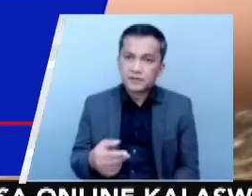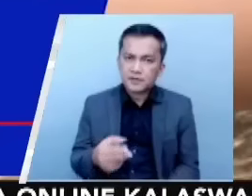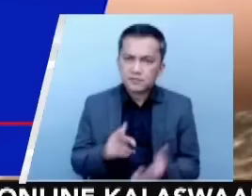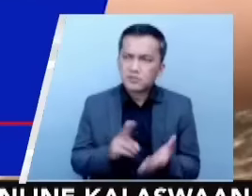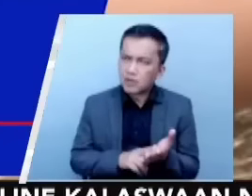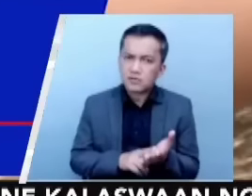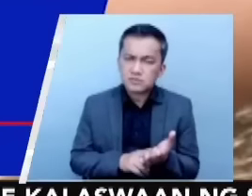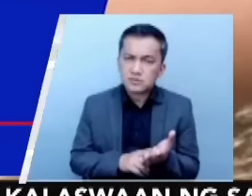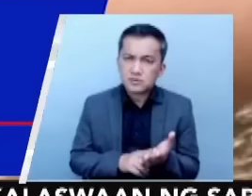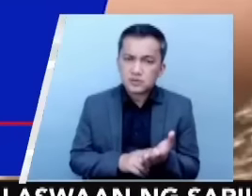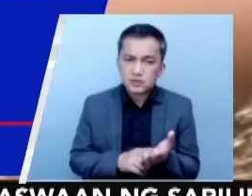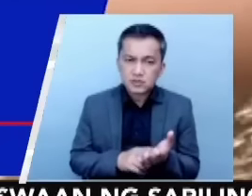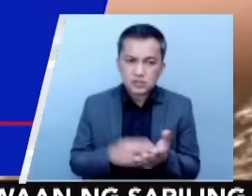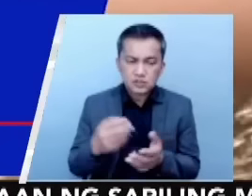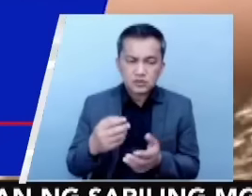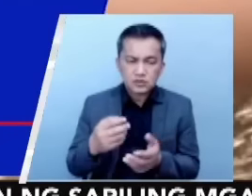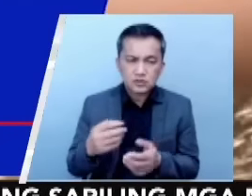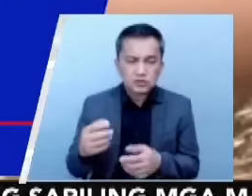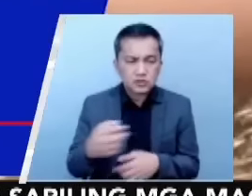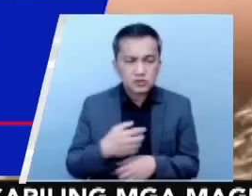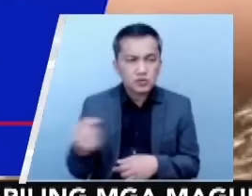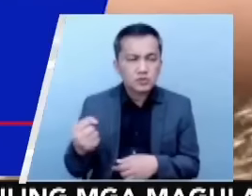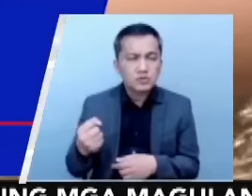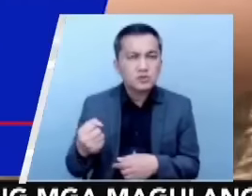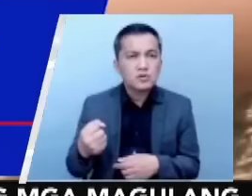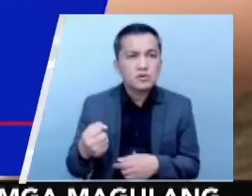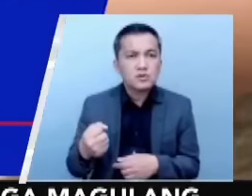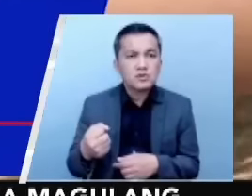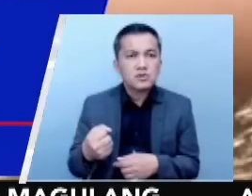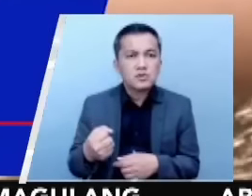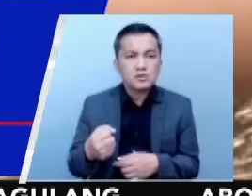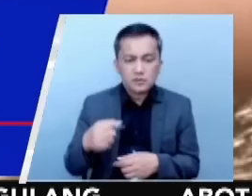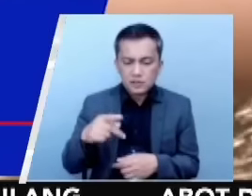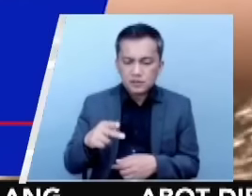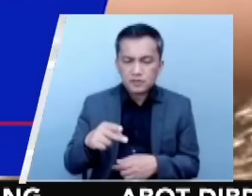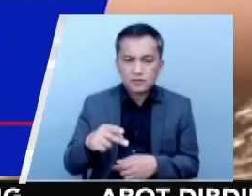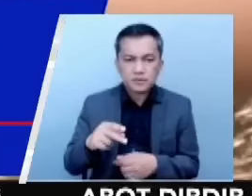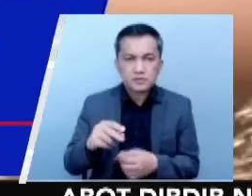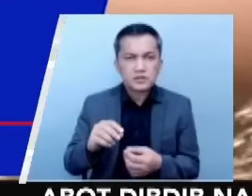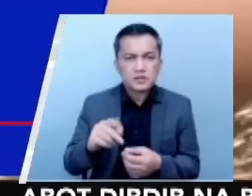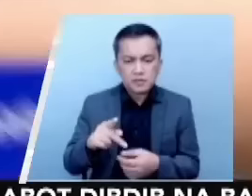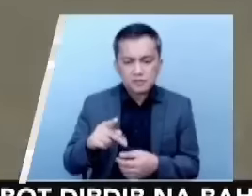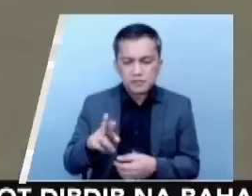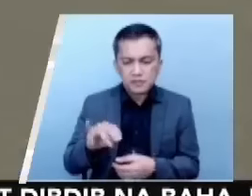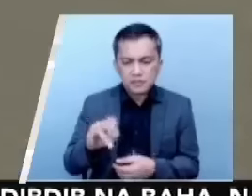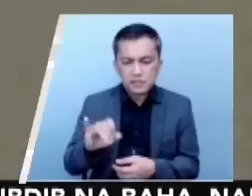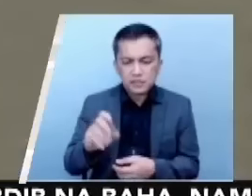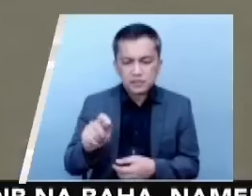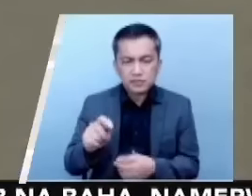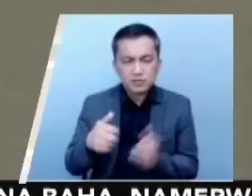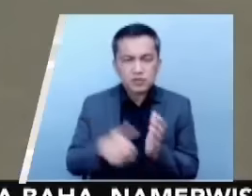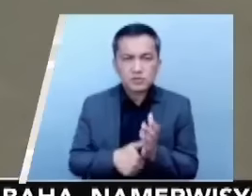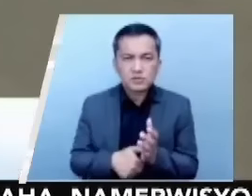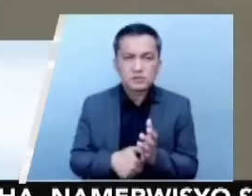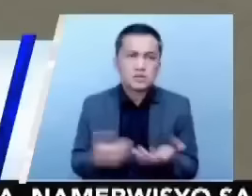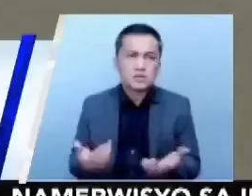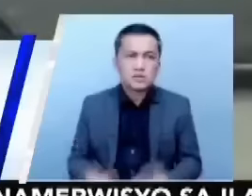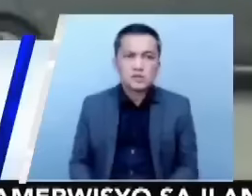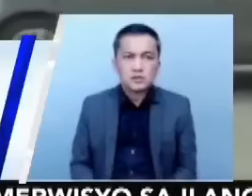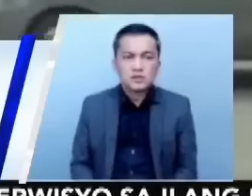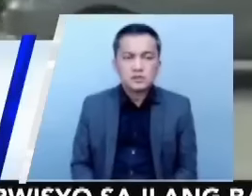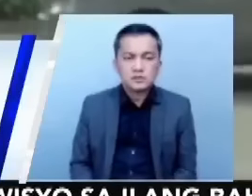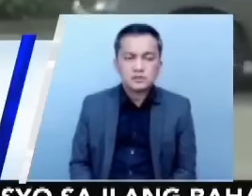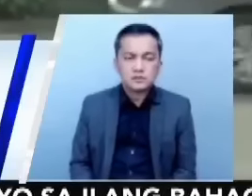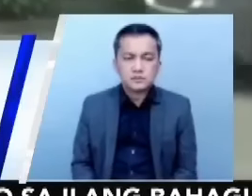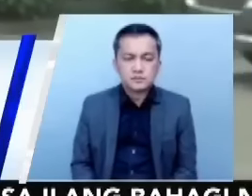may present kuan, voters. Pero akong nabasahan dito, murag lahi manggod. May signature campaign din